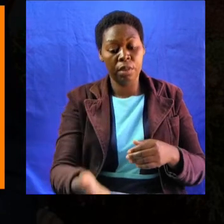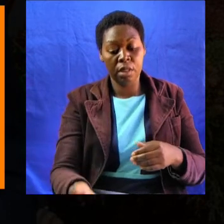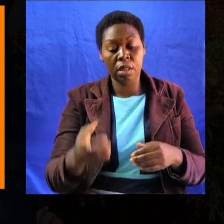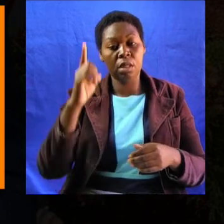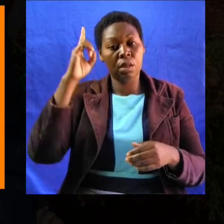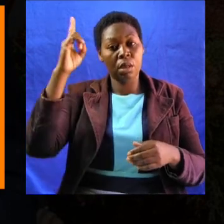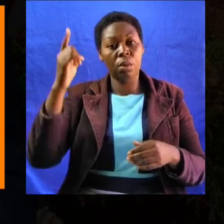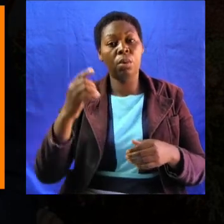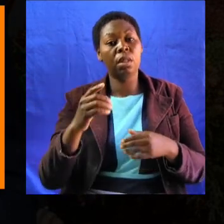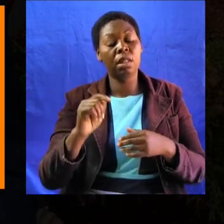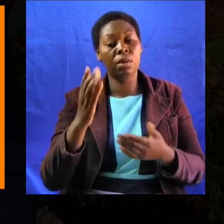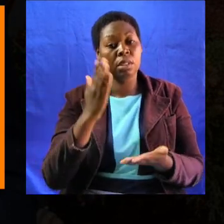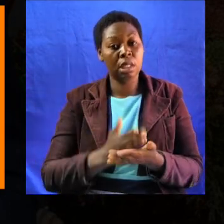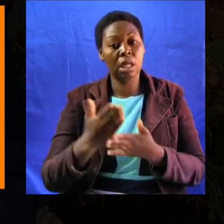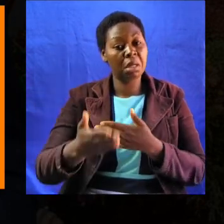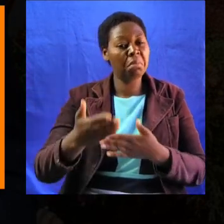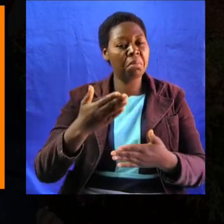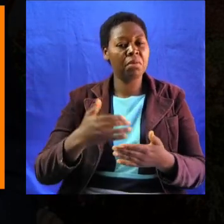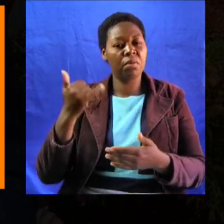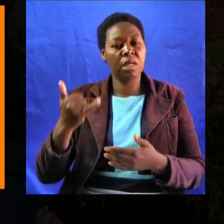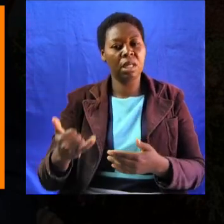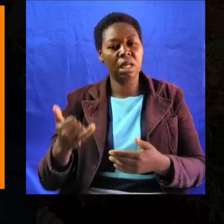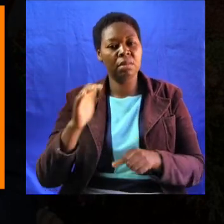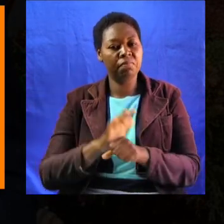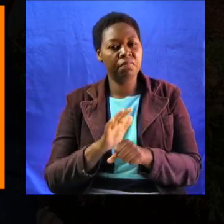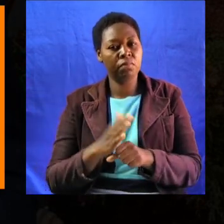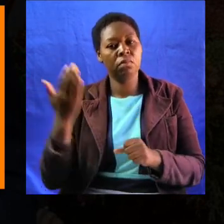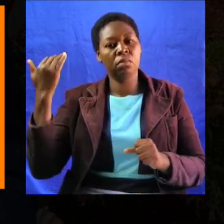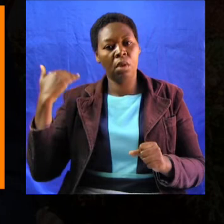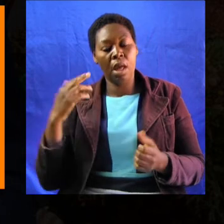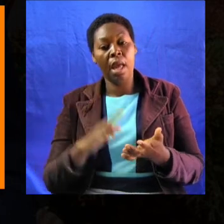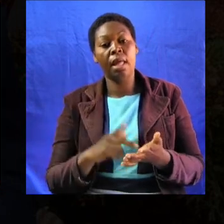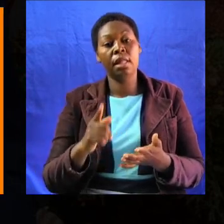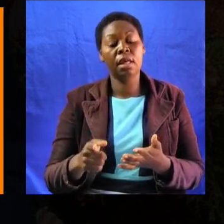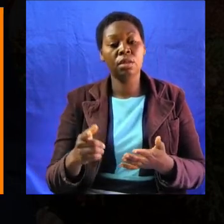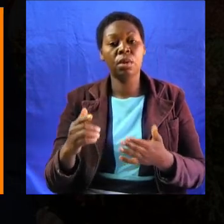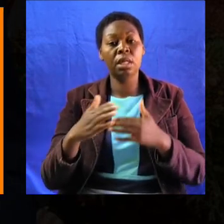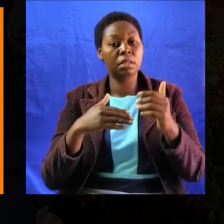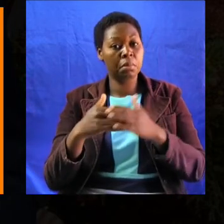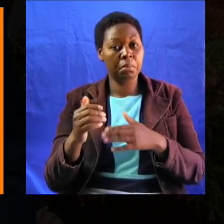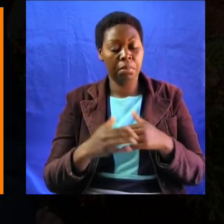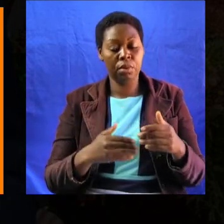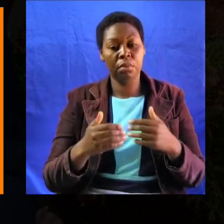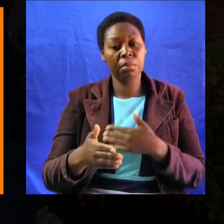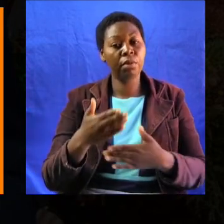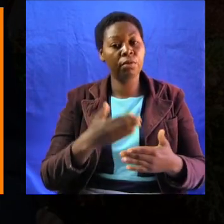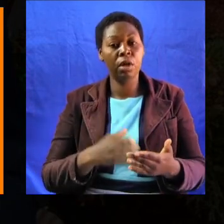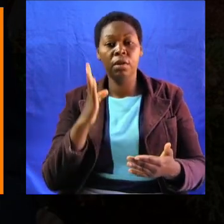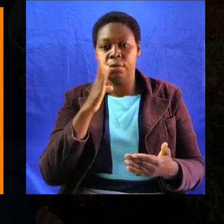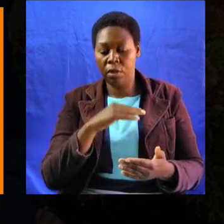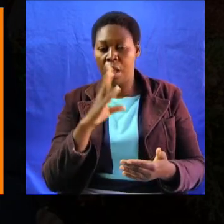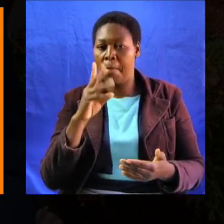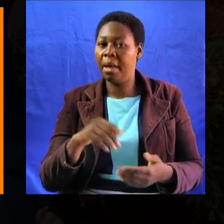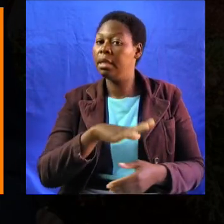mazhinji akapfuura yakavakwa nomumwe mambo mukuru waIsraeri ikapera. Asi madzibaba edu akati atsamwisa